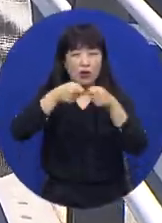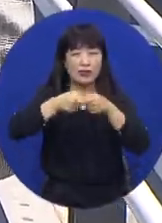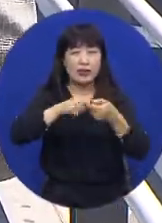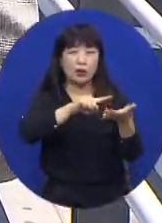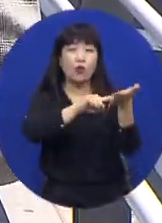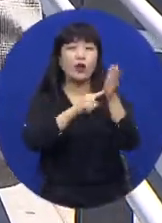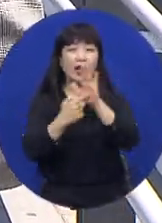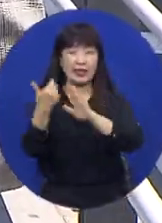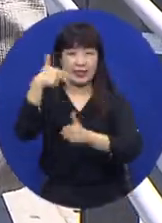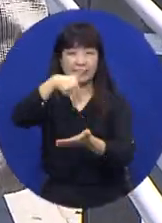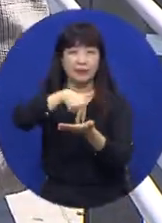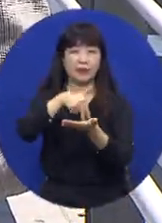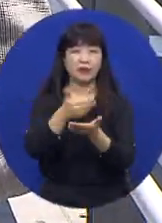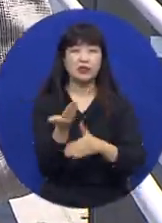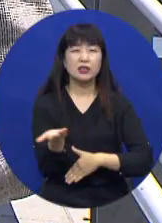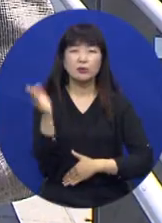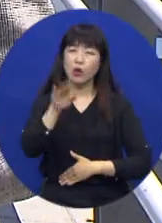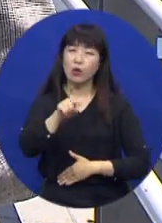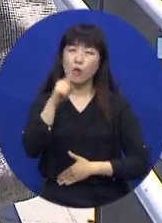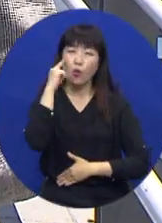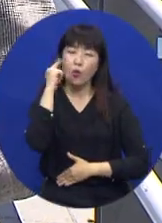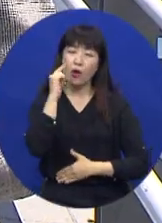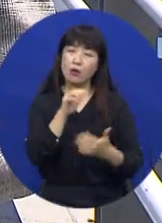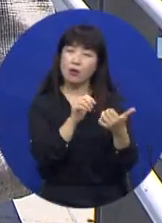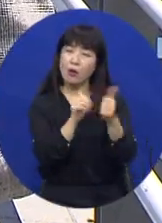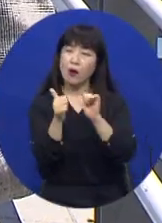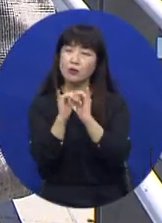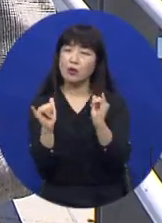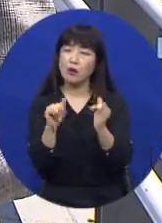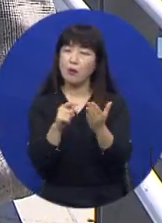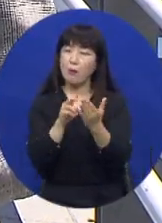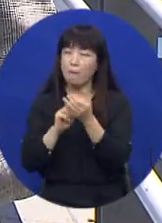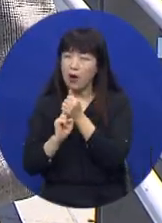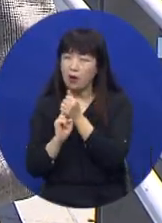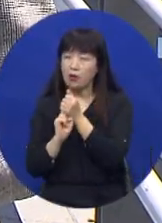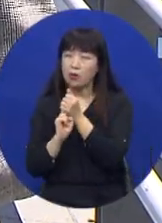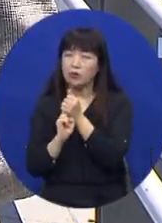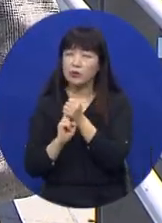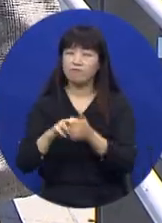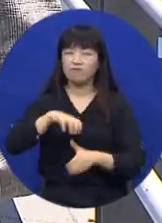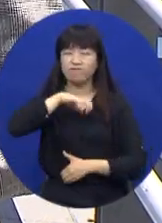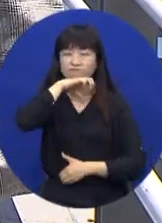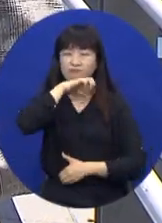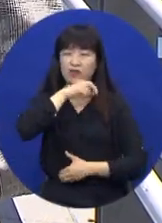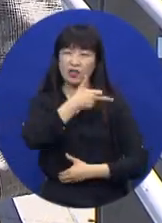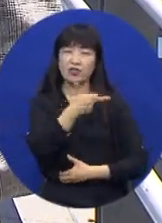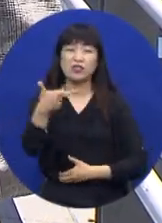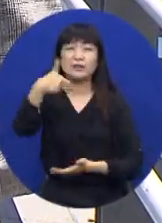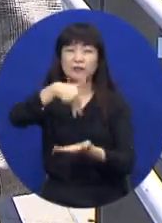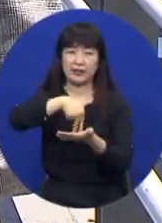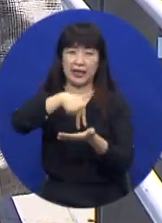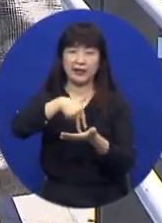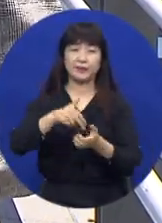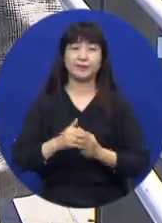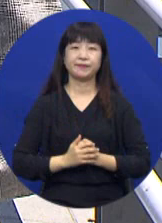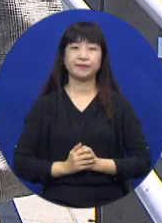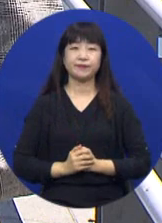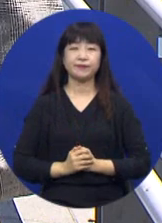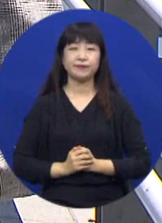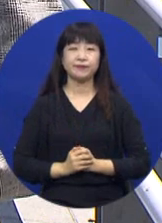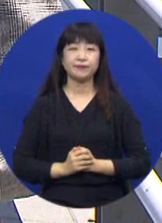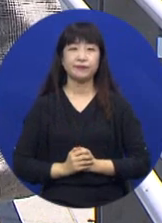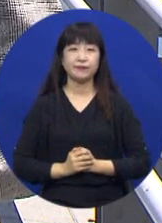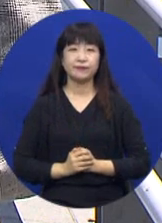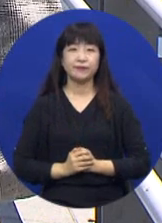있습니다 하지만 유독 사망신고 많은 감추는 바람에 논란만 커지고 있습니다 mbc 뉴스 조의